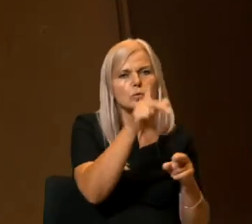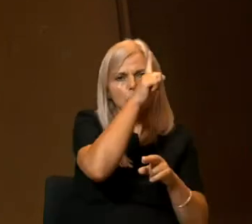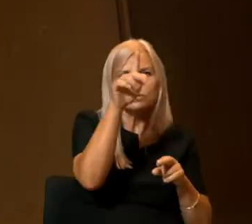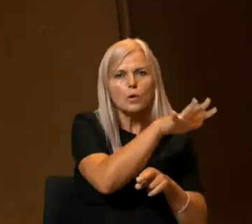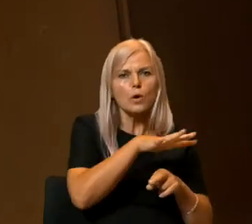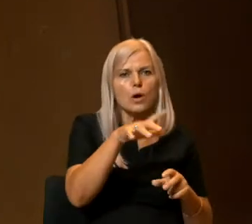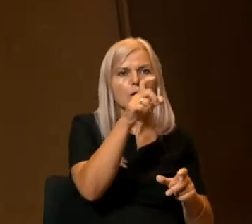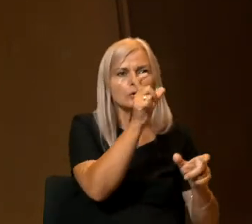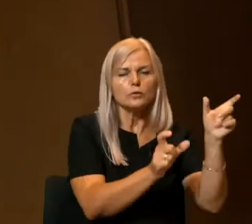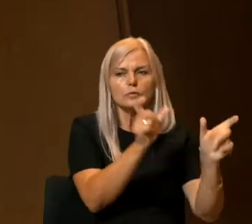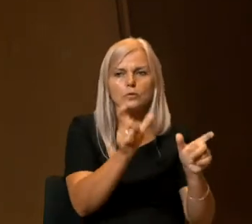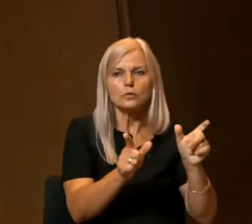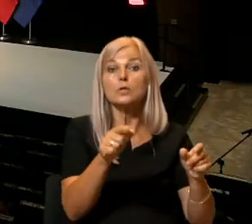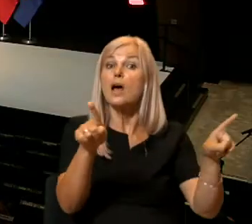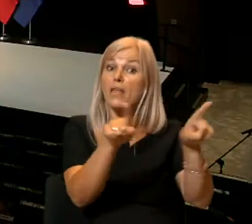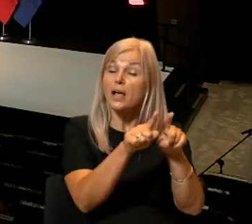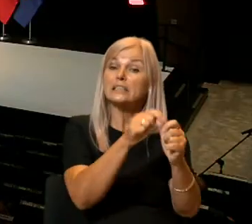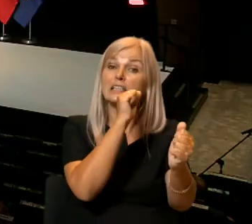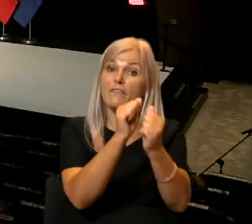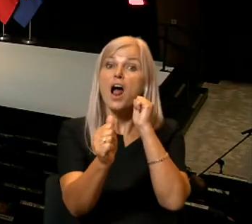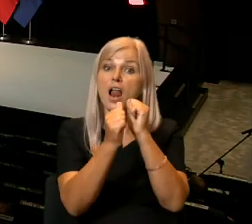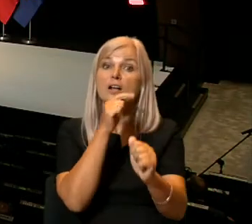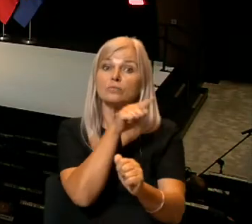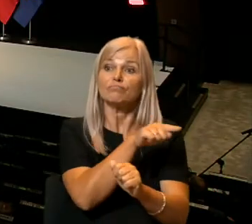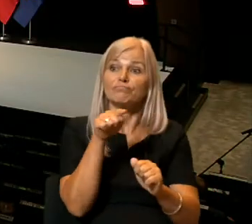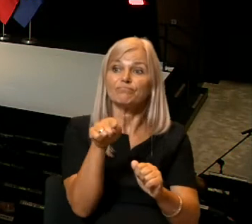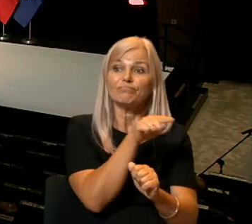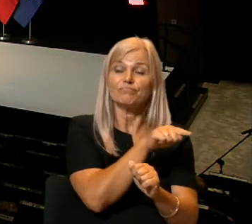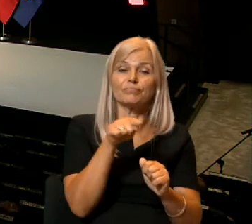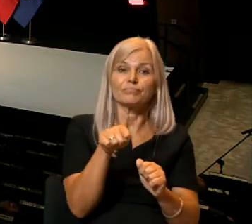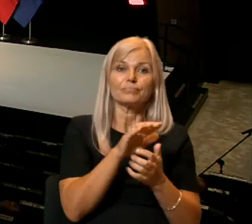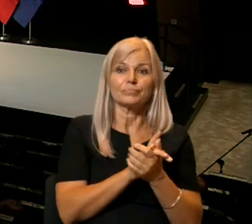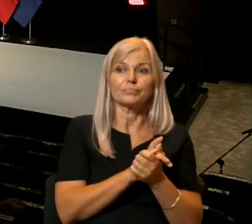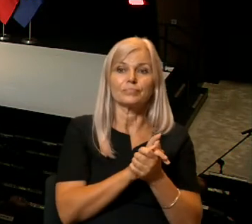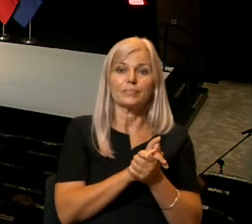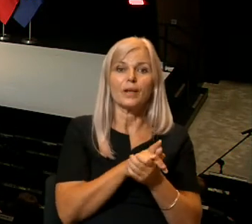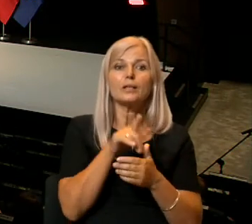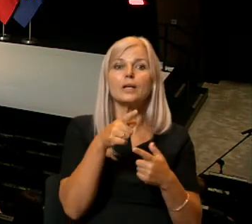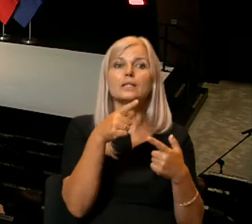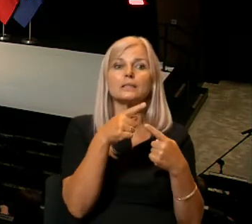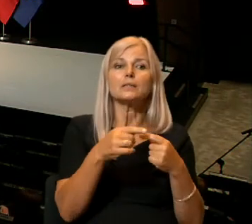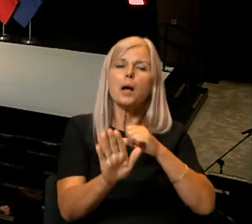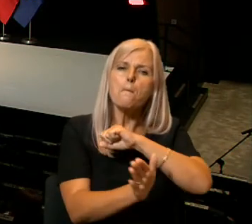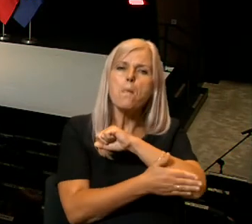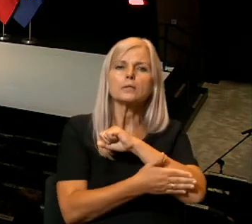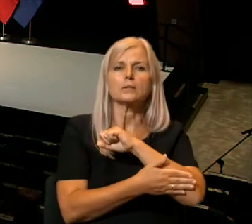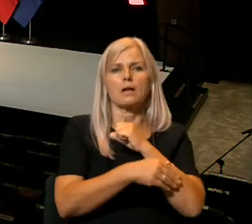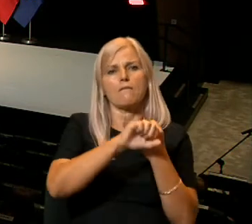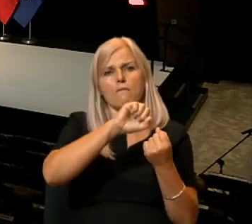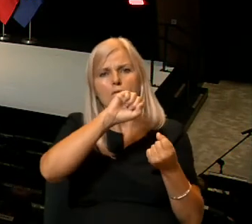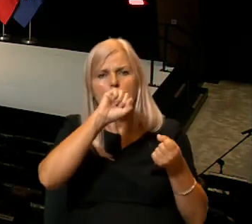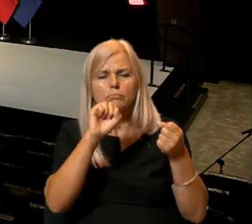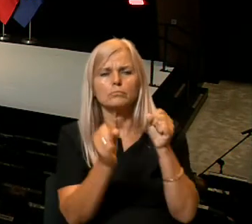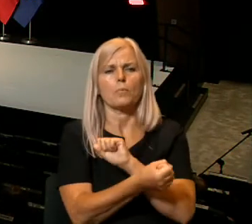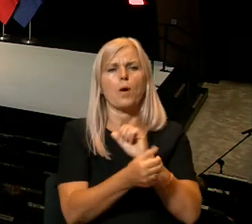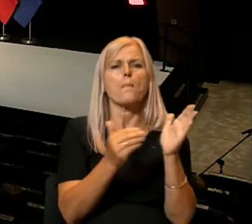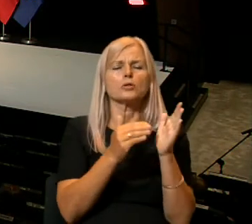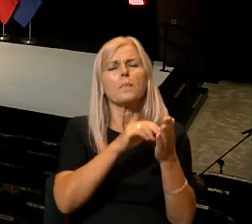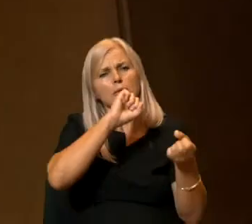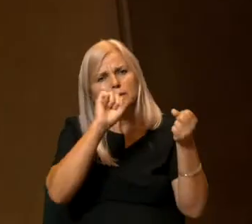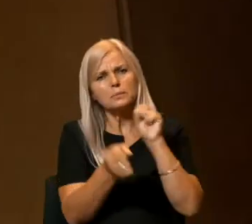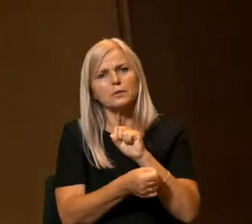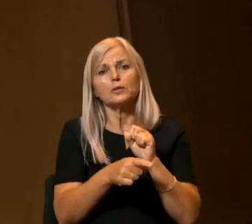z walką. To, co pan powiedział, to jest elementarna rzecz, którą musimy zmienić. Mówię, i to nie